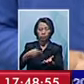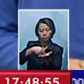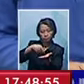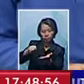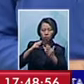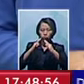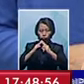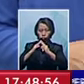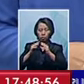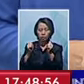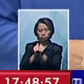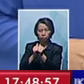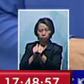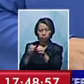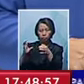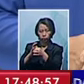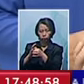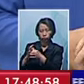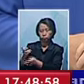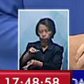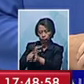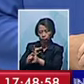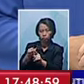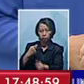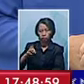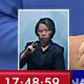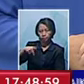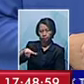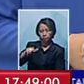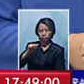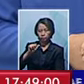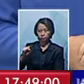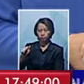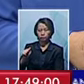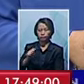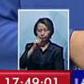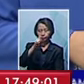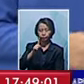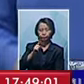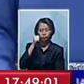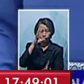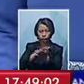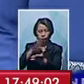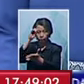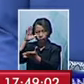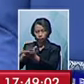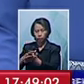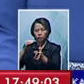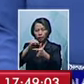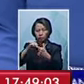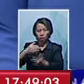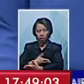pembiayaan perumahan bersama atau joint loan daripada LPPSA antara suami isteri atau